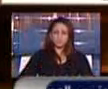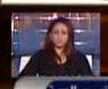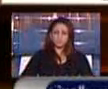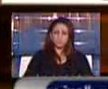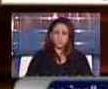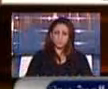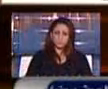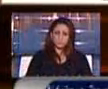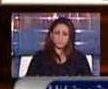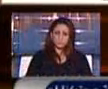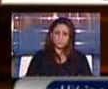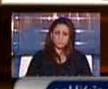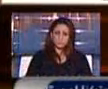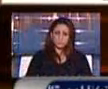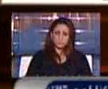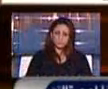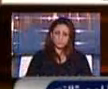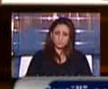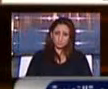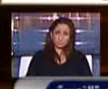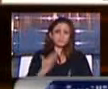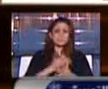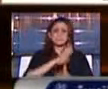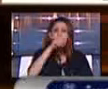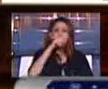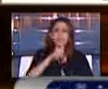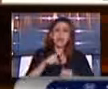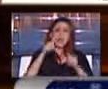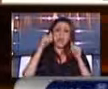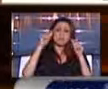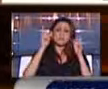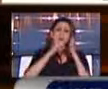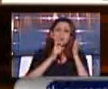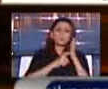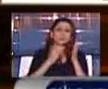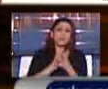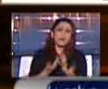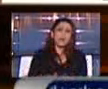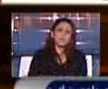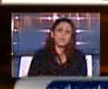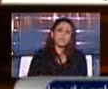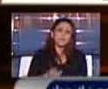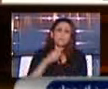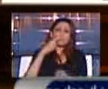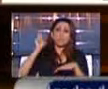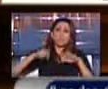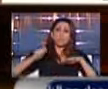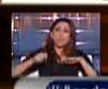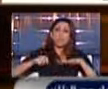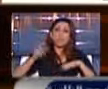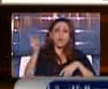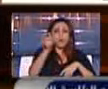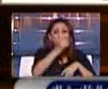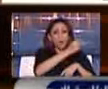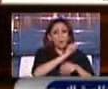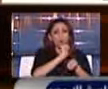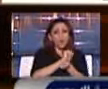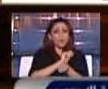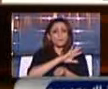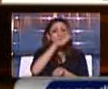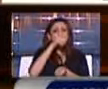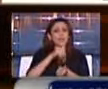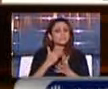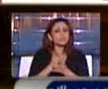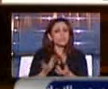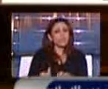ده ليه، فمش عارف الناس دي معترضه على القانون ده ليه، انتوا كنتوا بتطالبوا بالقانون ده اصلا، بتطالبوا بالمحاكمات دي باعاده المحاكمات